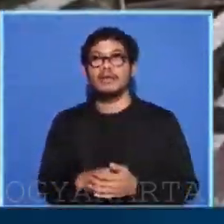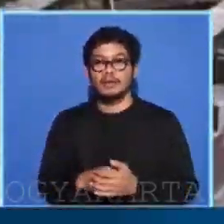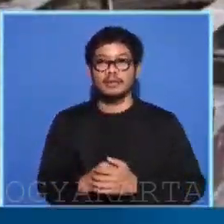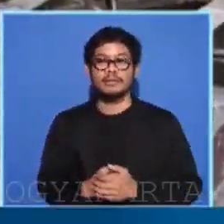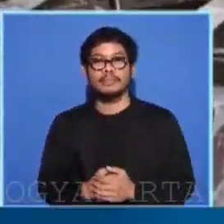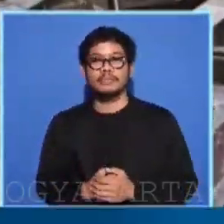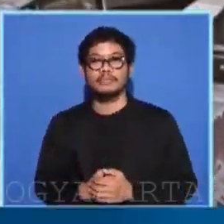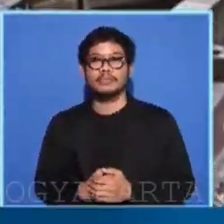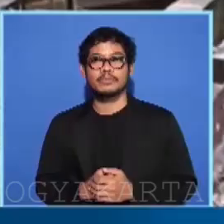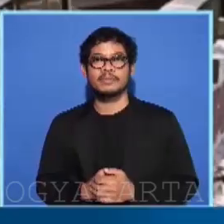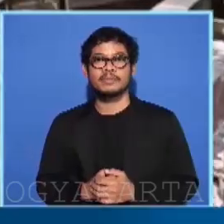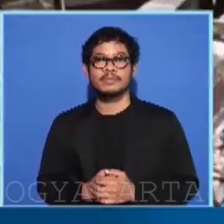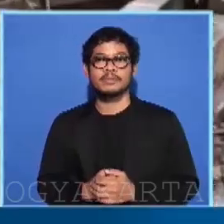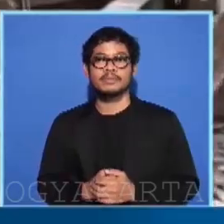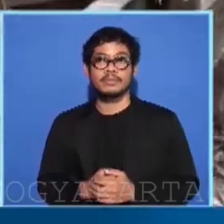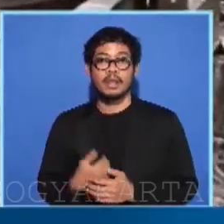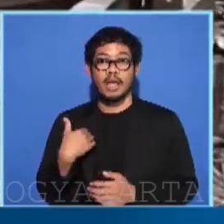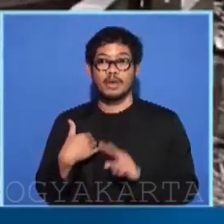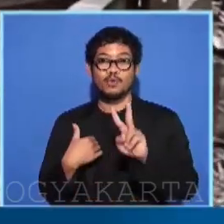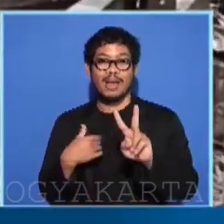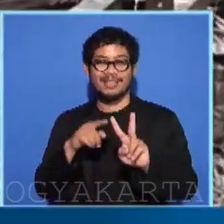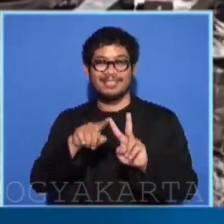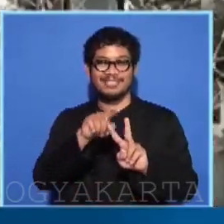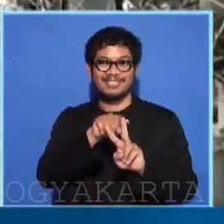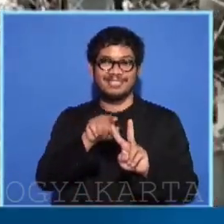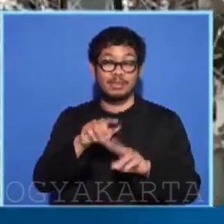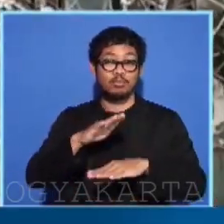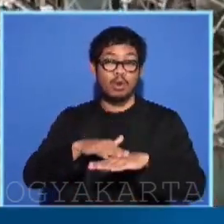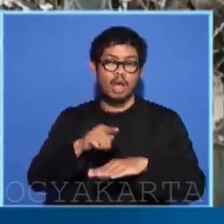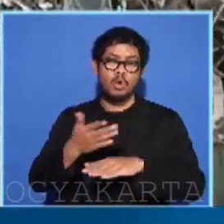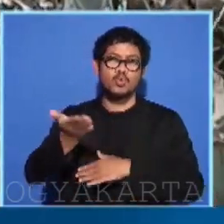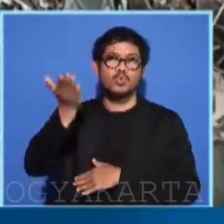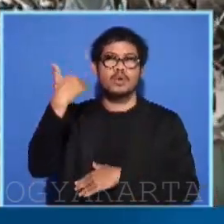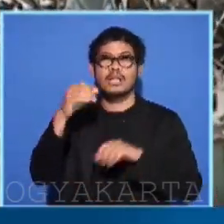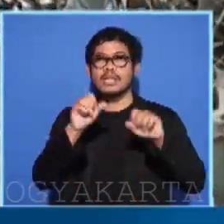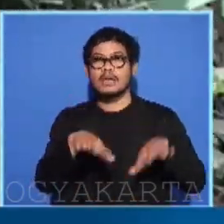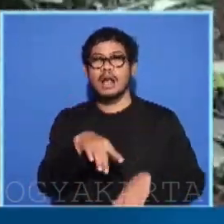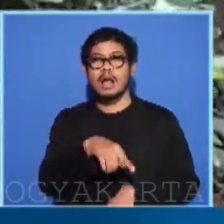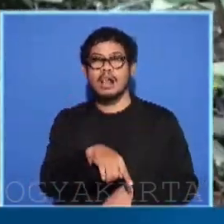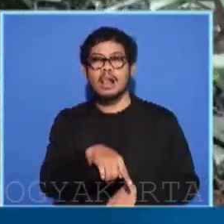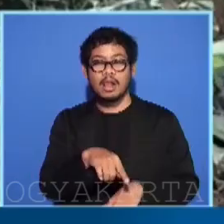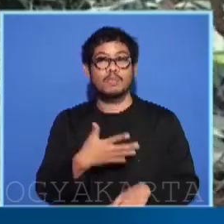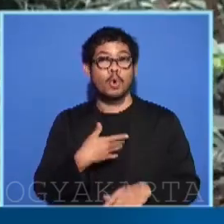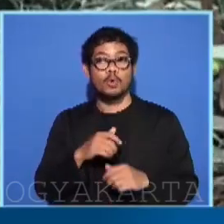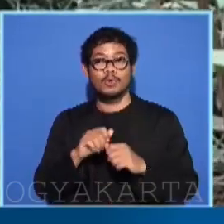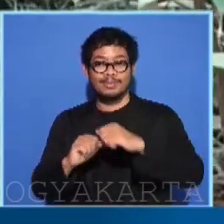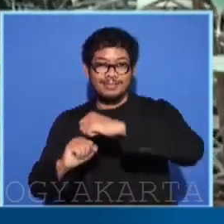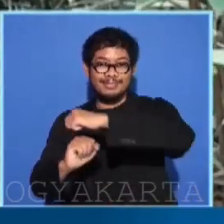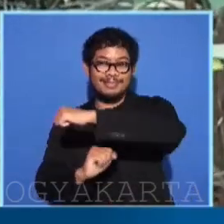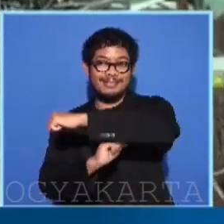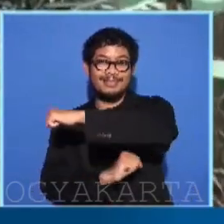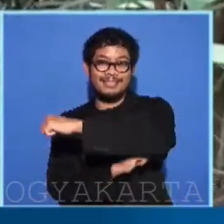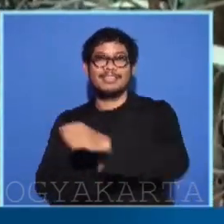Mangaan dua Situs jagar budaya ini adalah bekas jembatan Jalur rel kereta lori serta bekas sumur pencucian mangan yang terdapat di